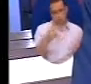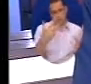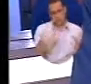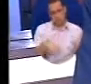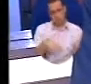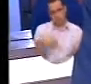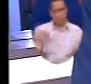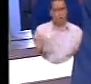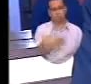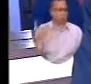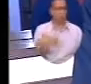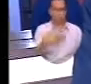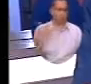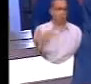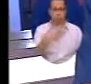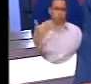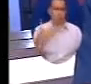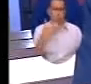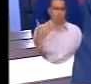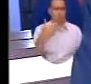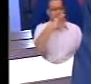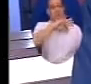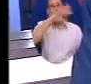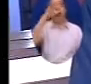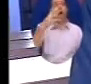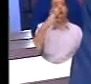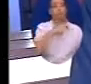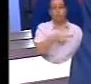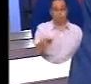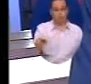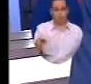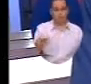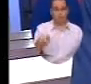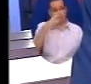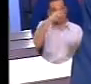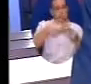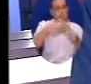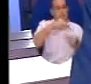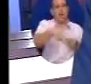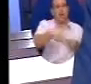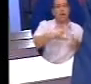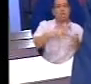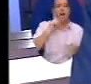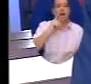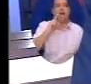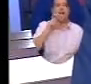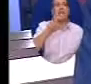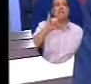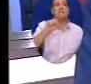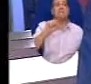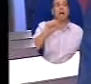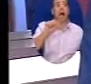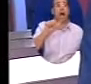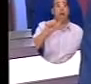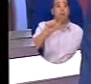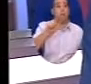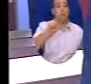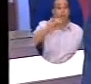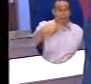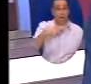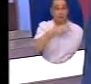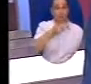מגיעים בסדר גודל לקמפוס בהר התופים, אני מדבר עכשיו. שנמצא על עיסאוויה. שנמצא על עיסאוויה, בסמיכות לעיסאוויה. כ-3,000